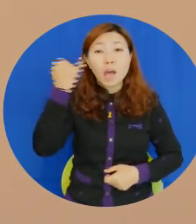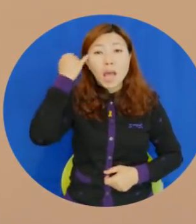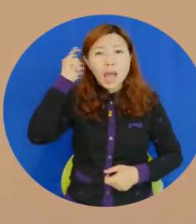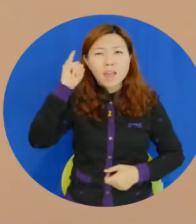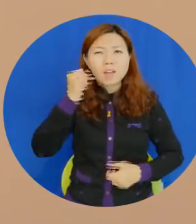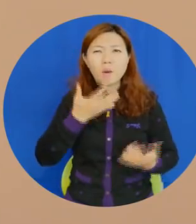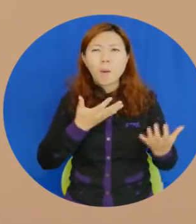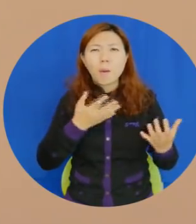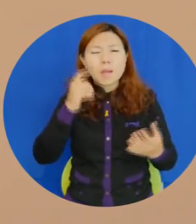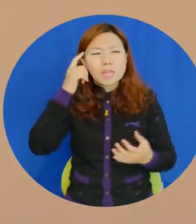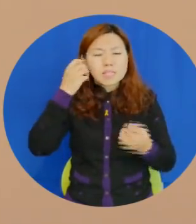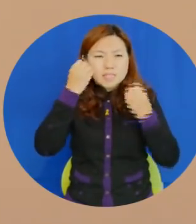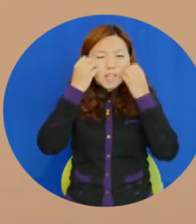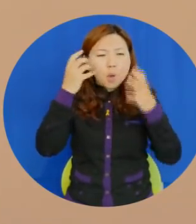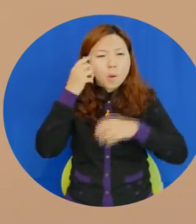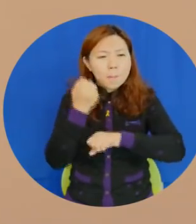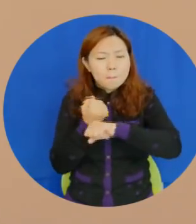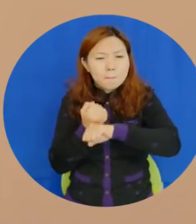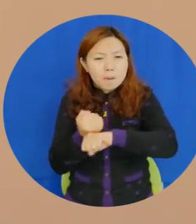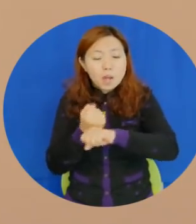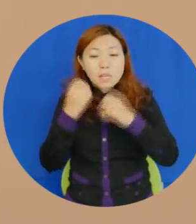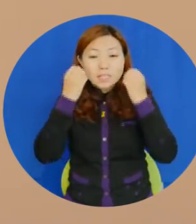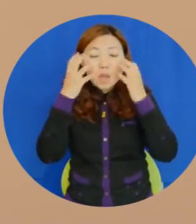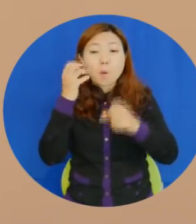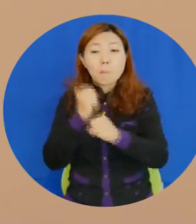창조적인 인간이 되려면